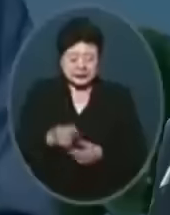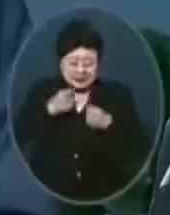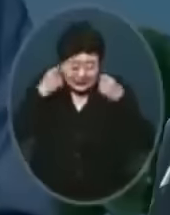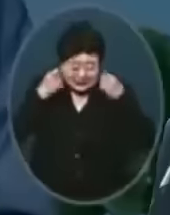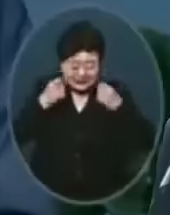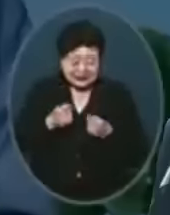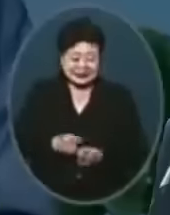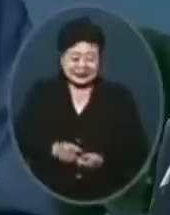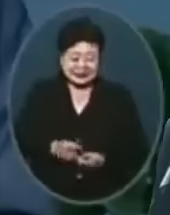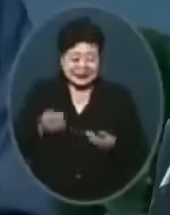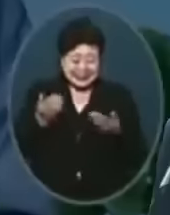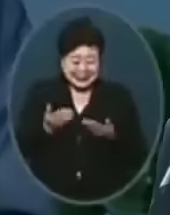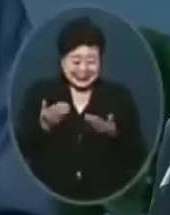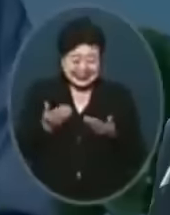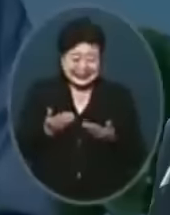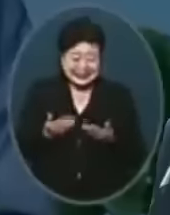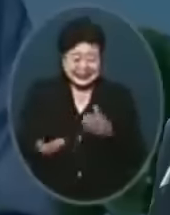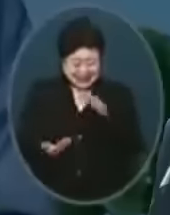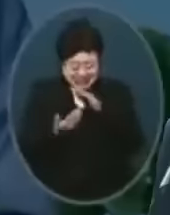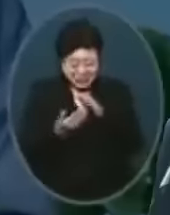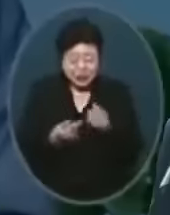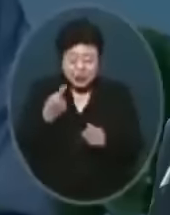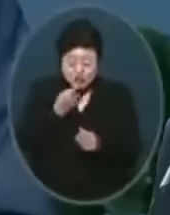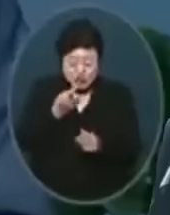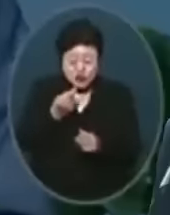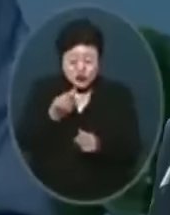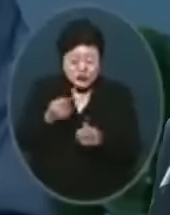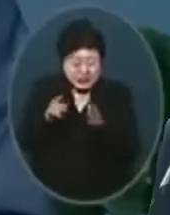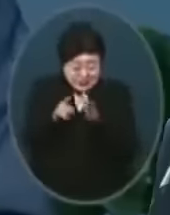즐거운 일을 이룰 줄 믿습니다.